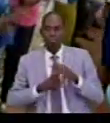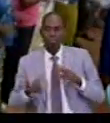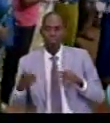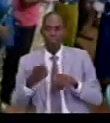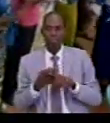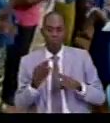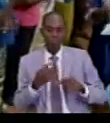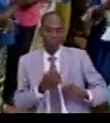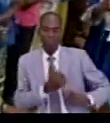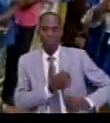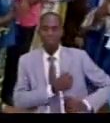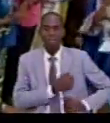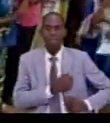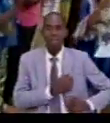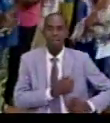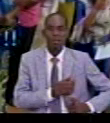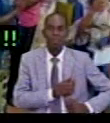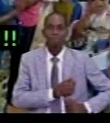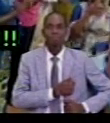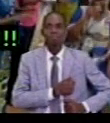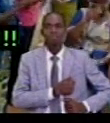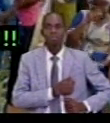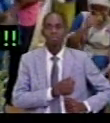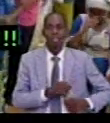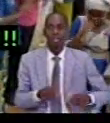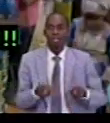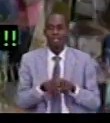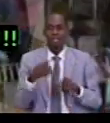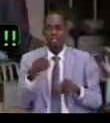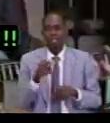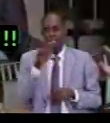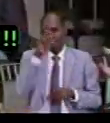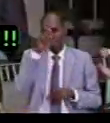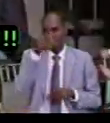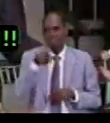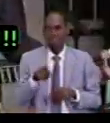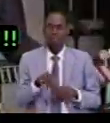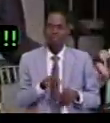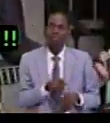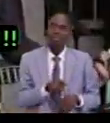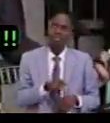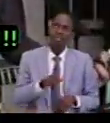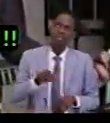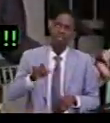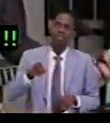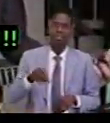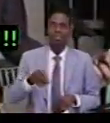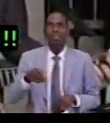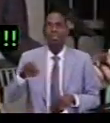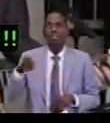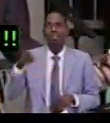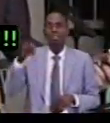l'armée. Comme l'aigle envole toi plus